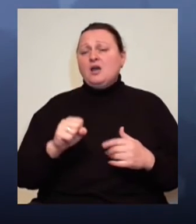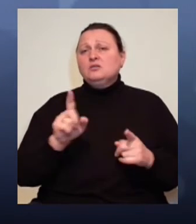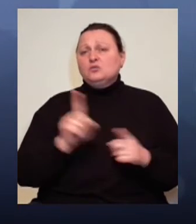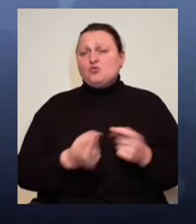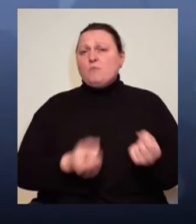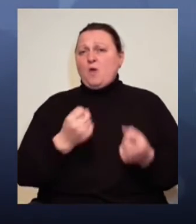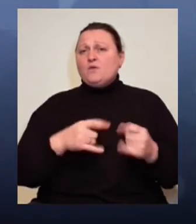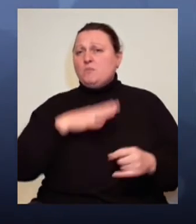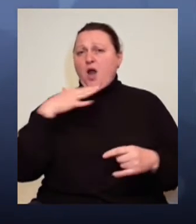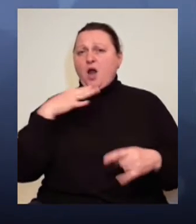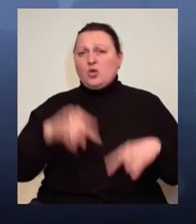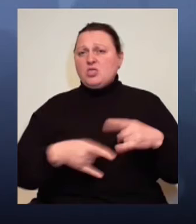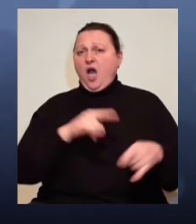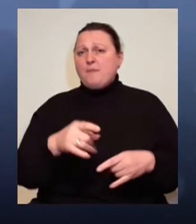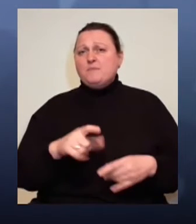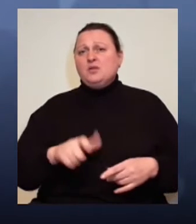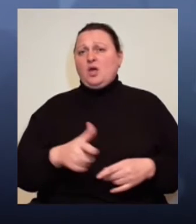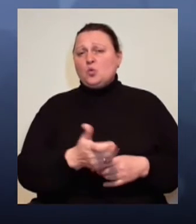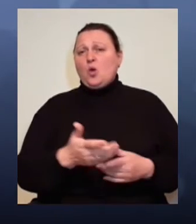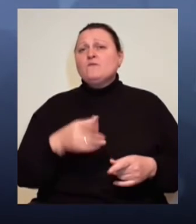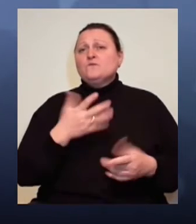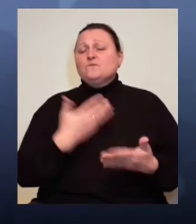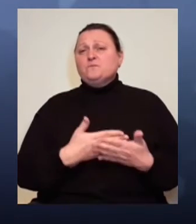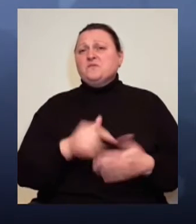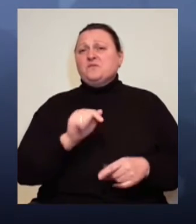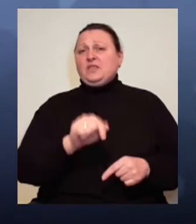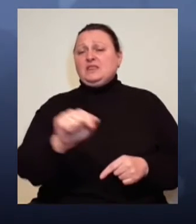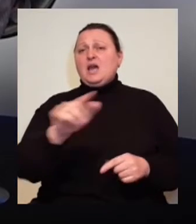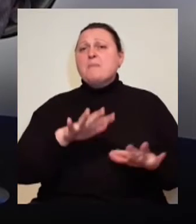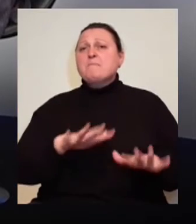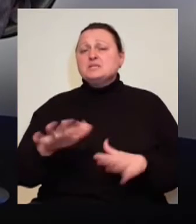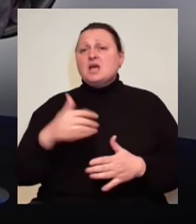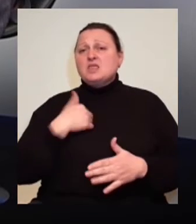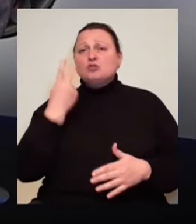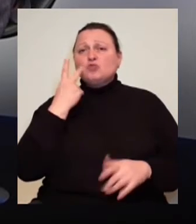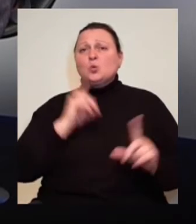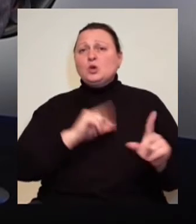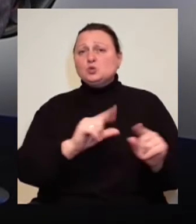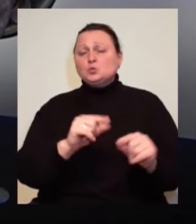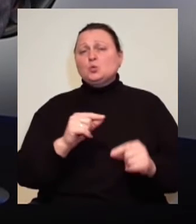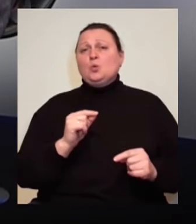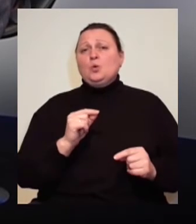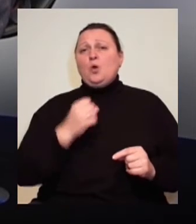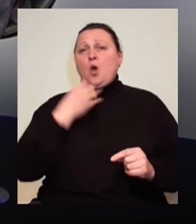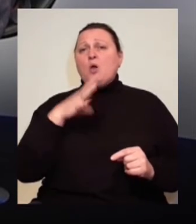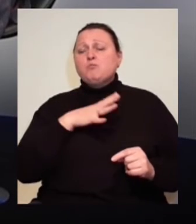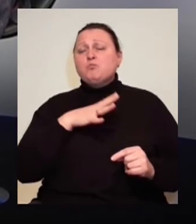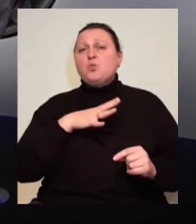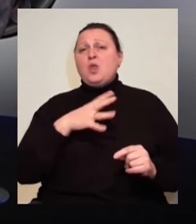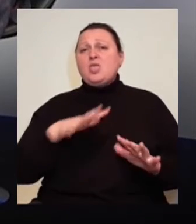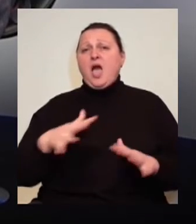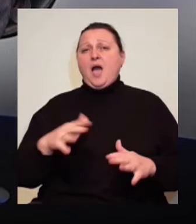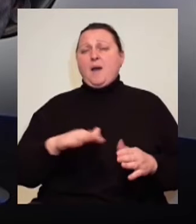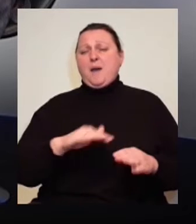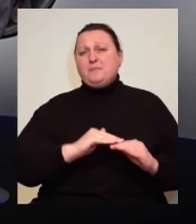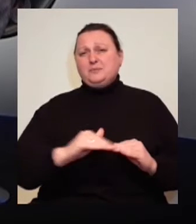багато нових ям. Але саме в тих місцях, тому що я там часто їжджу, в яких колись були ями, які були